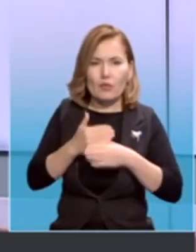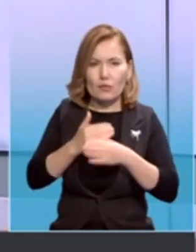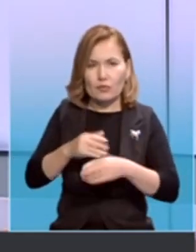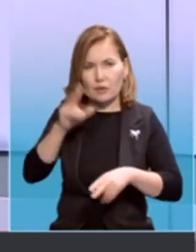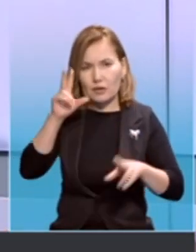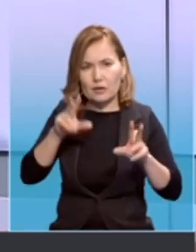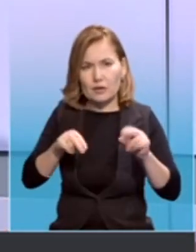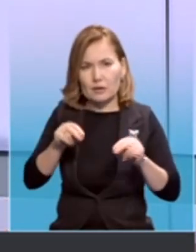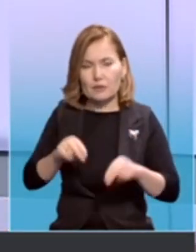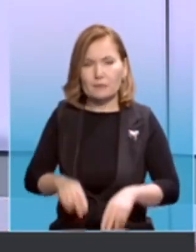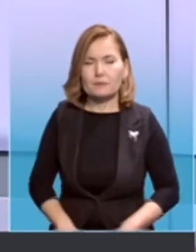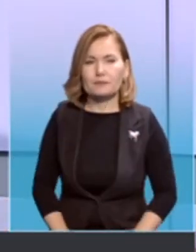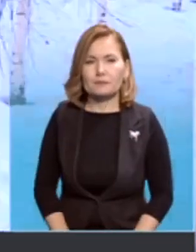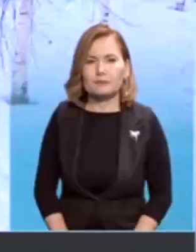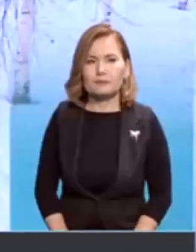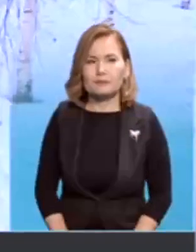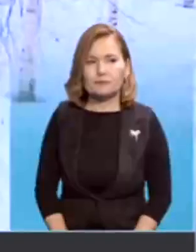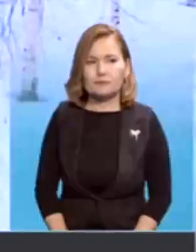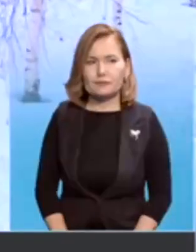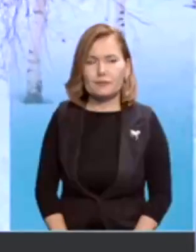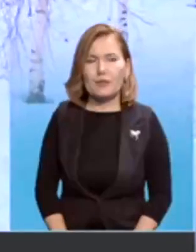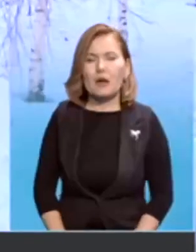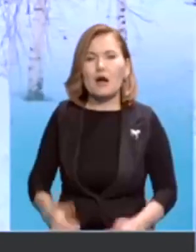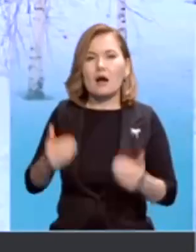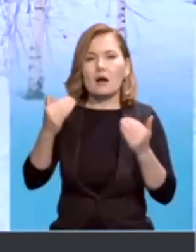дейді. Менің ойымша